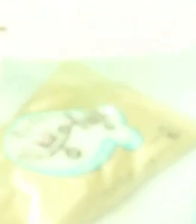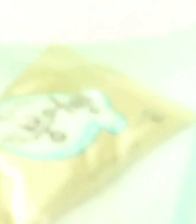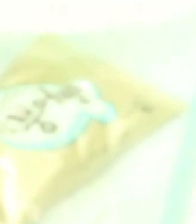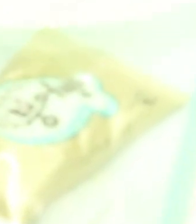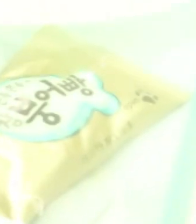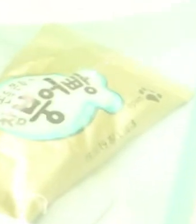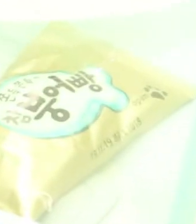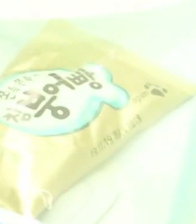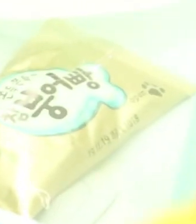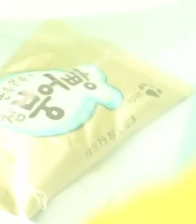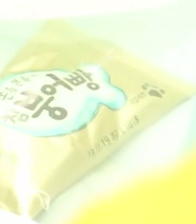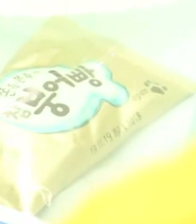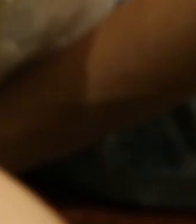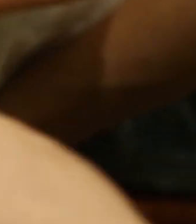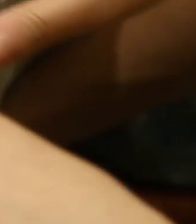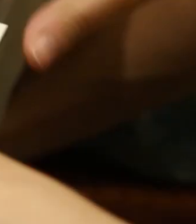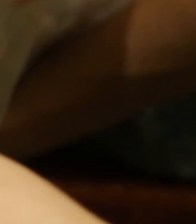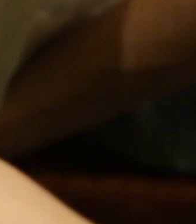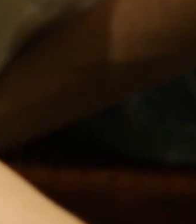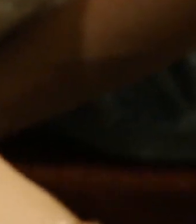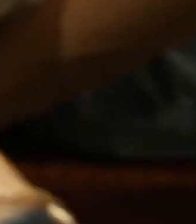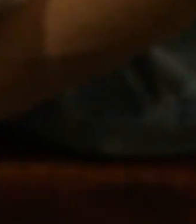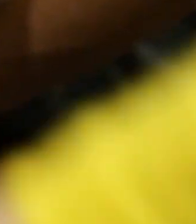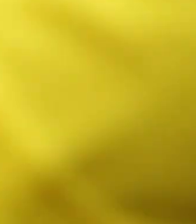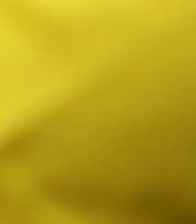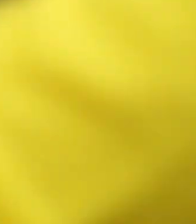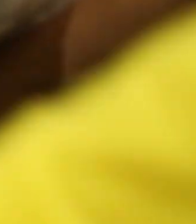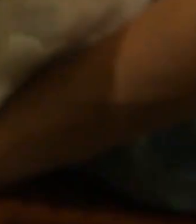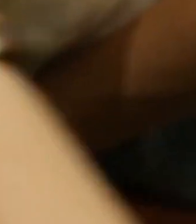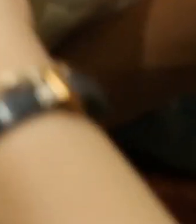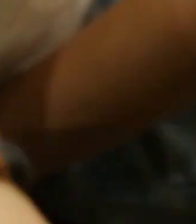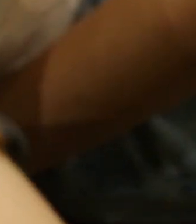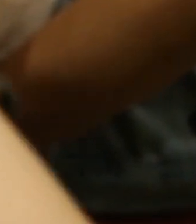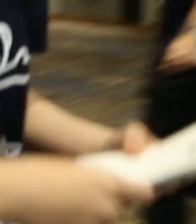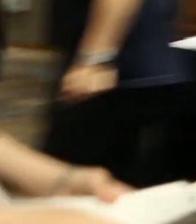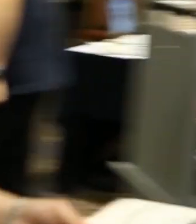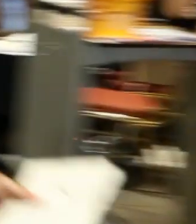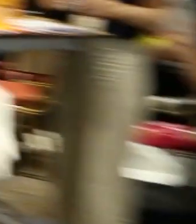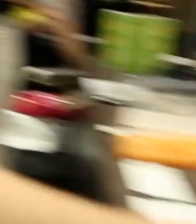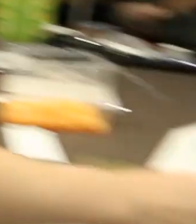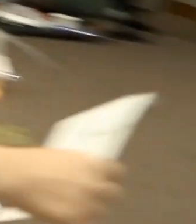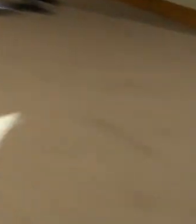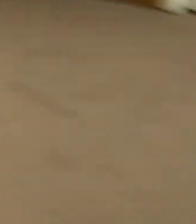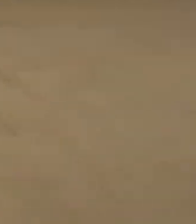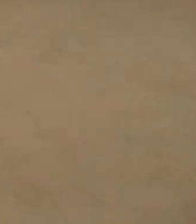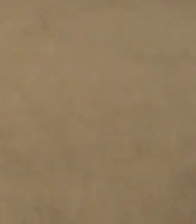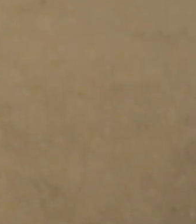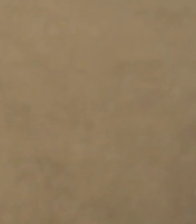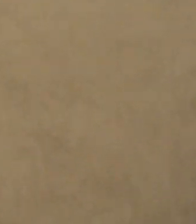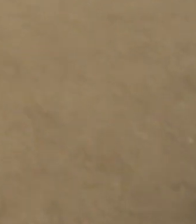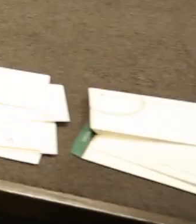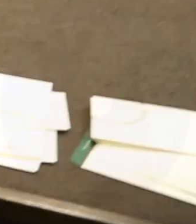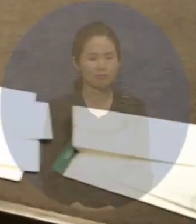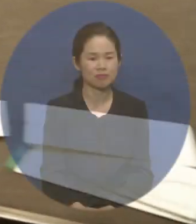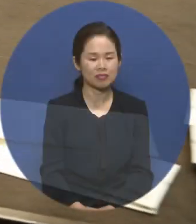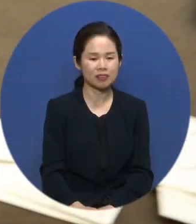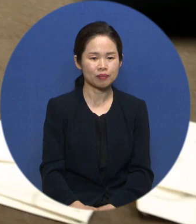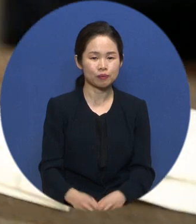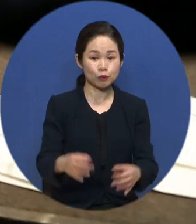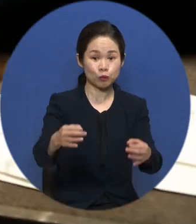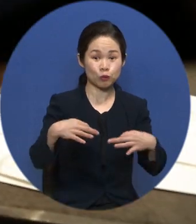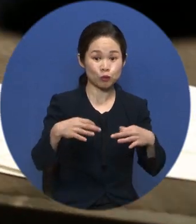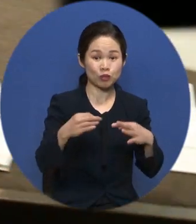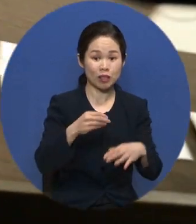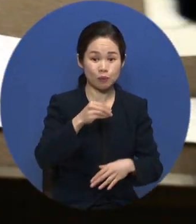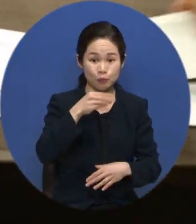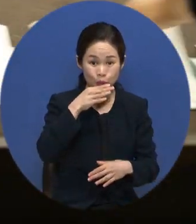우리가 뭐 더 우선순위 빠르게 결정을 해주시고 이분 내 투자 하나 둘 모여지는